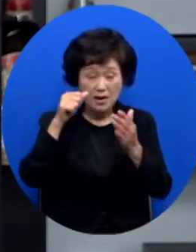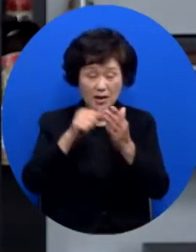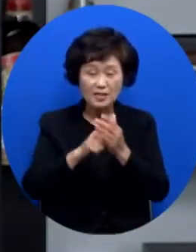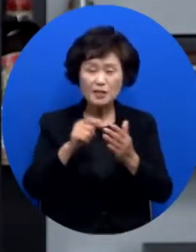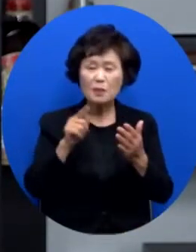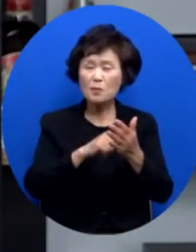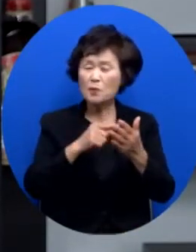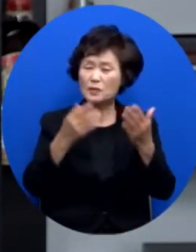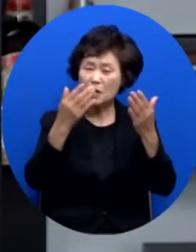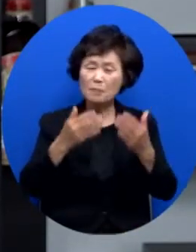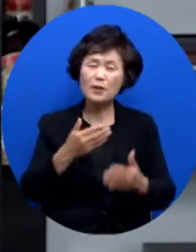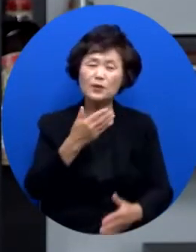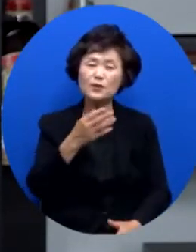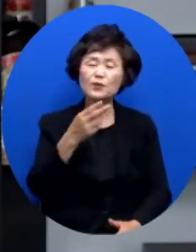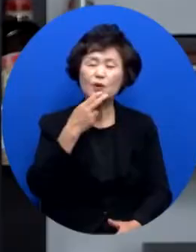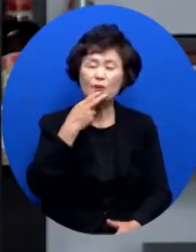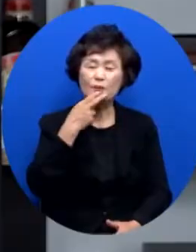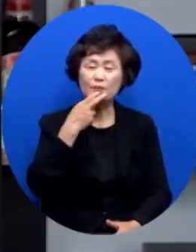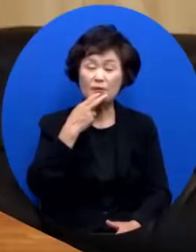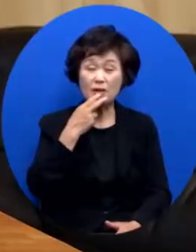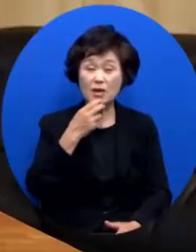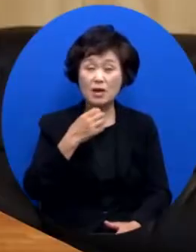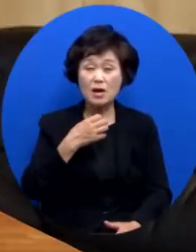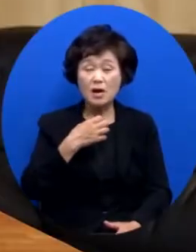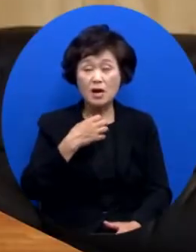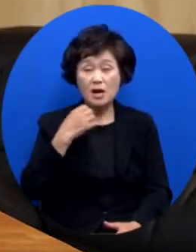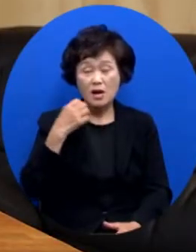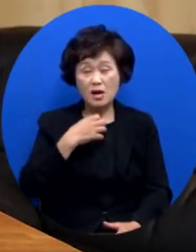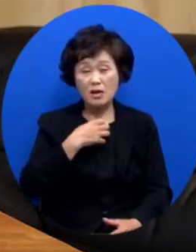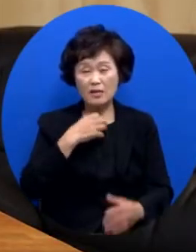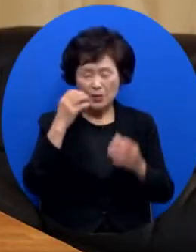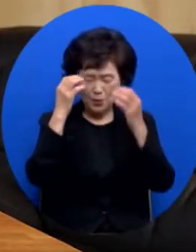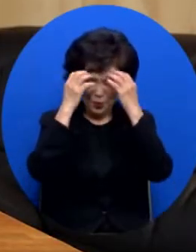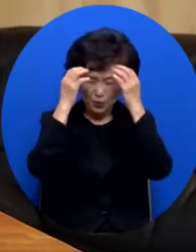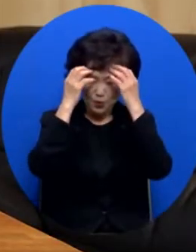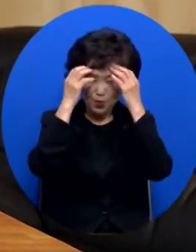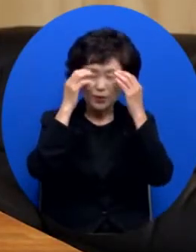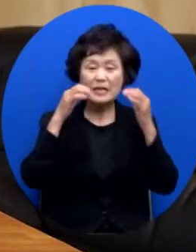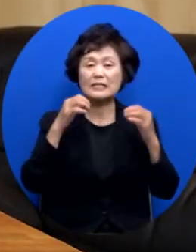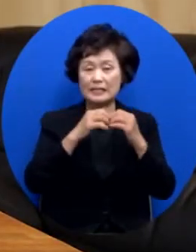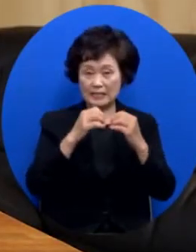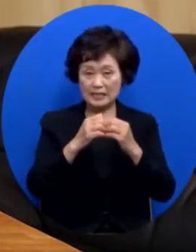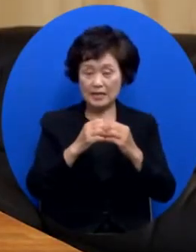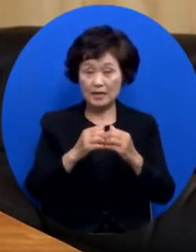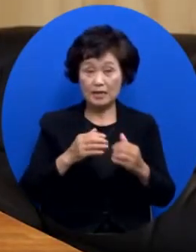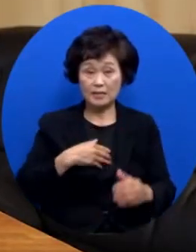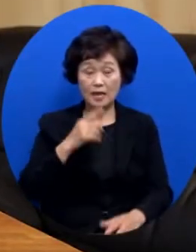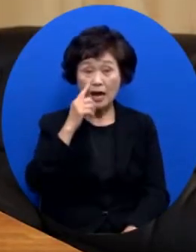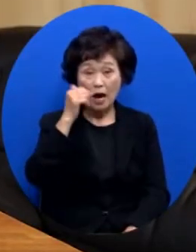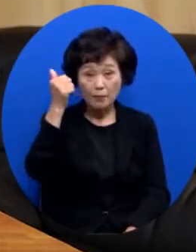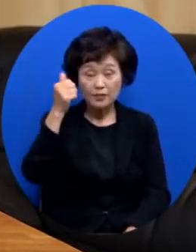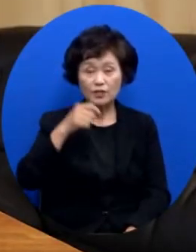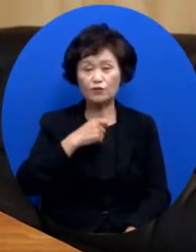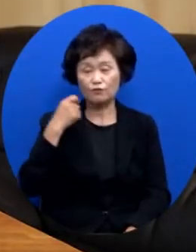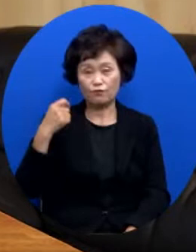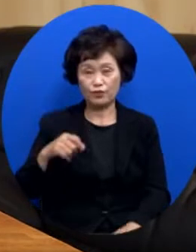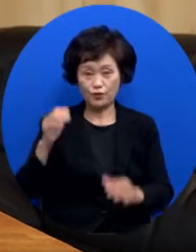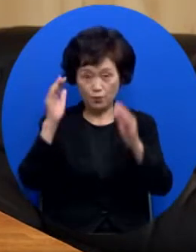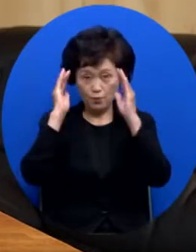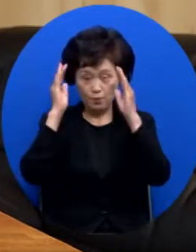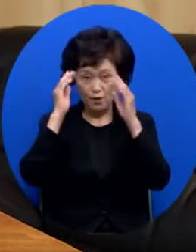그런 아픔을 남긴 그런 전쟁이었어요. 저희 아버님이 중국에서 유학하시다가